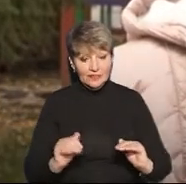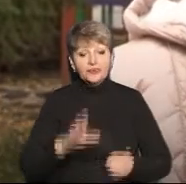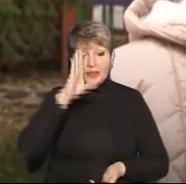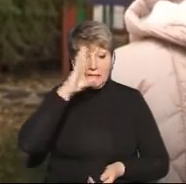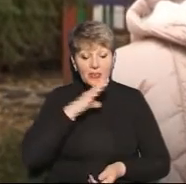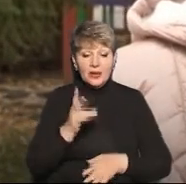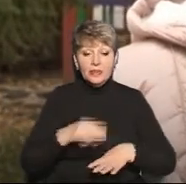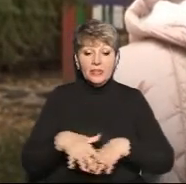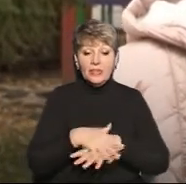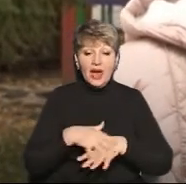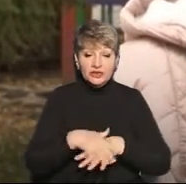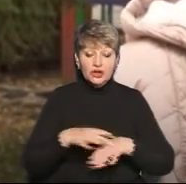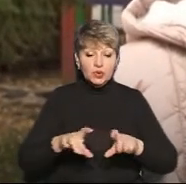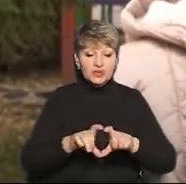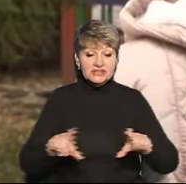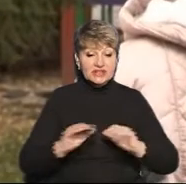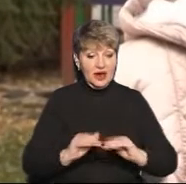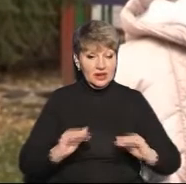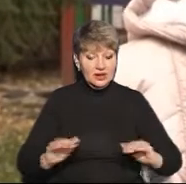Батьки на територію закладу